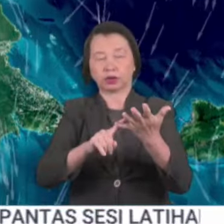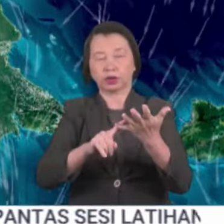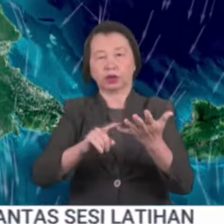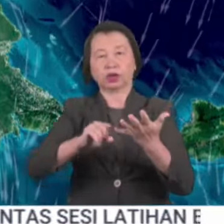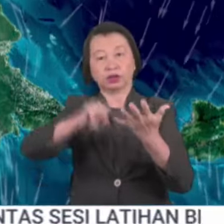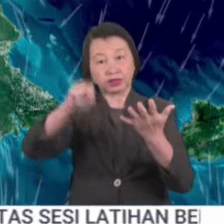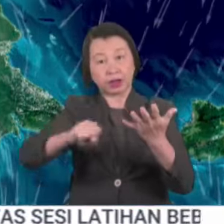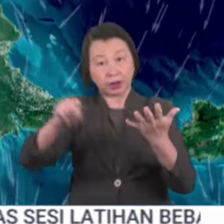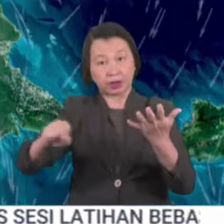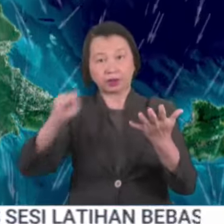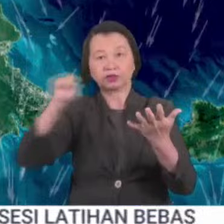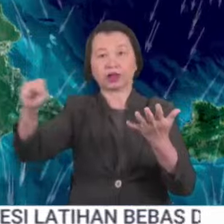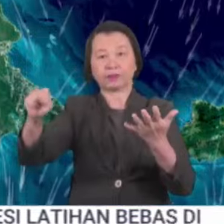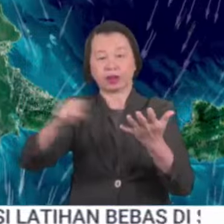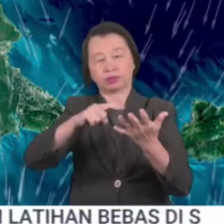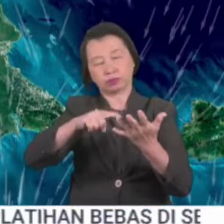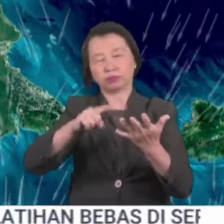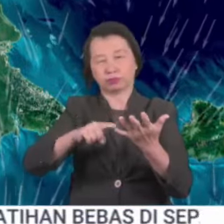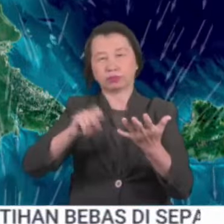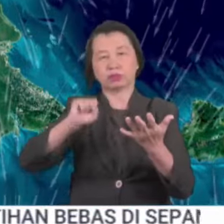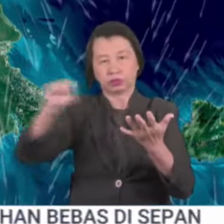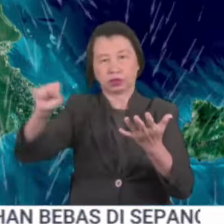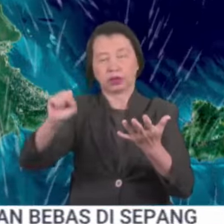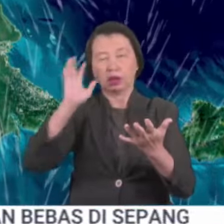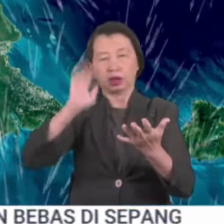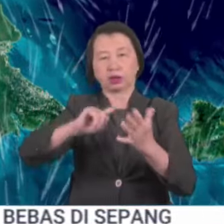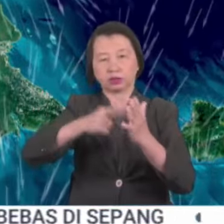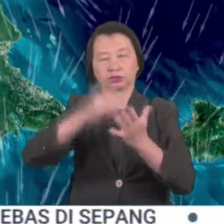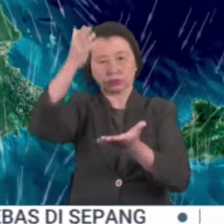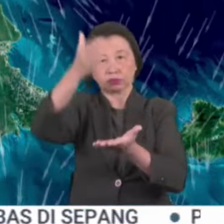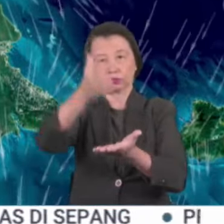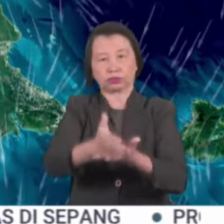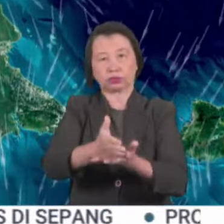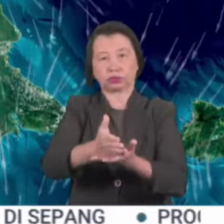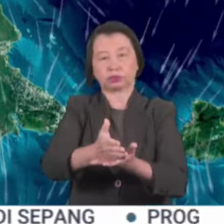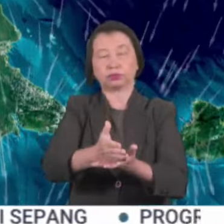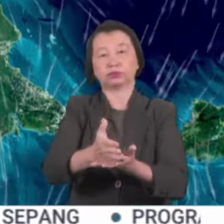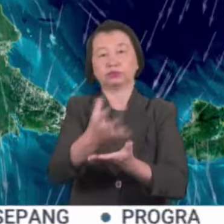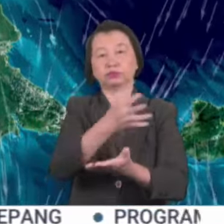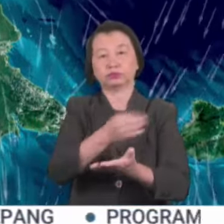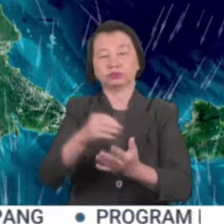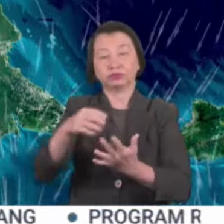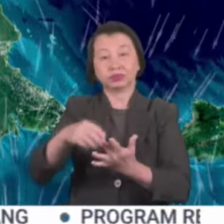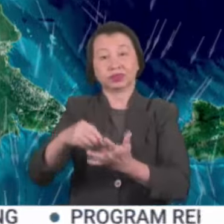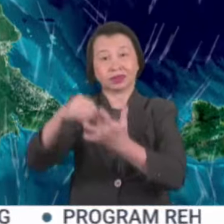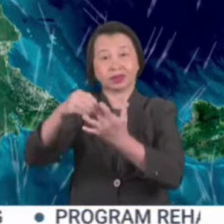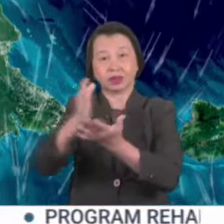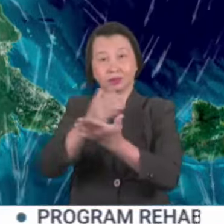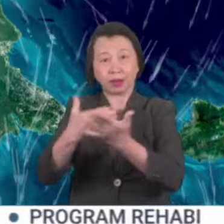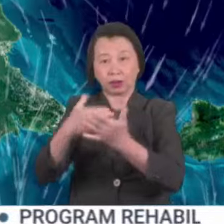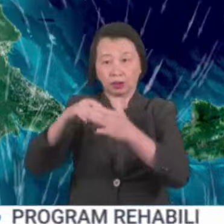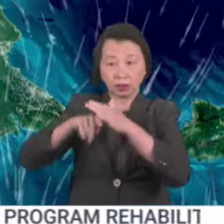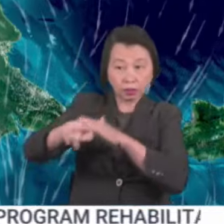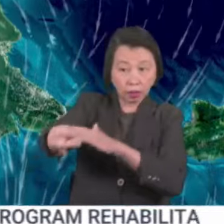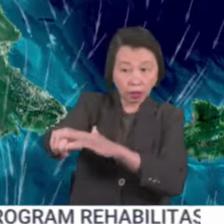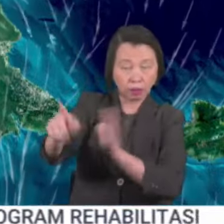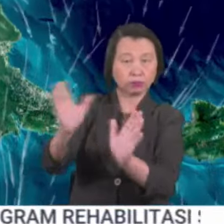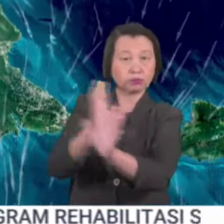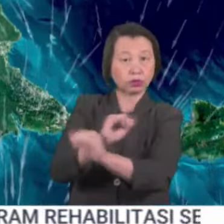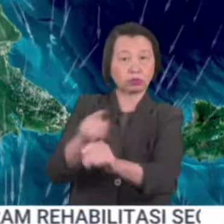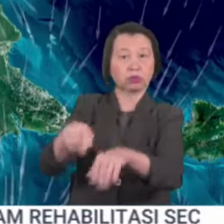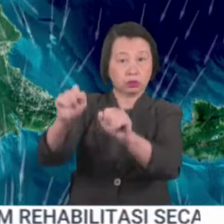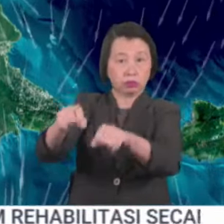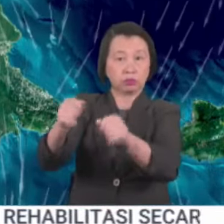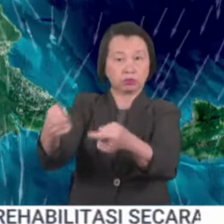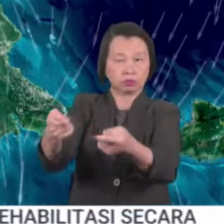Sabah. Dengan keadaan cuaca hujan ini, kami jangkakan akan mula beransur reda sedikit masa lagi, kecuali di bahagian pedalaman Sarawak yang akan